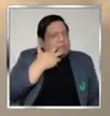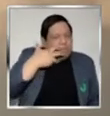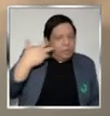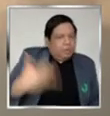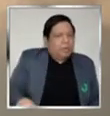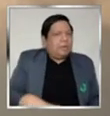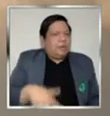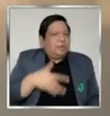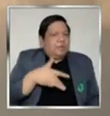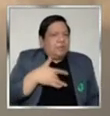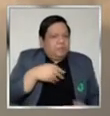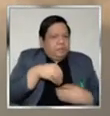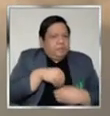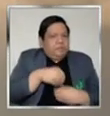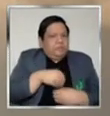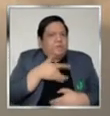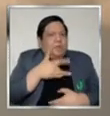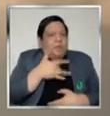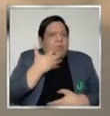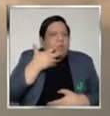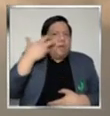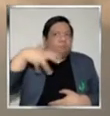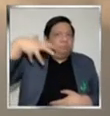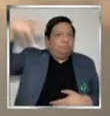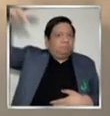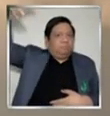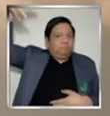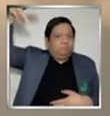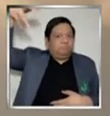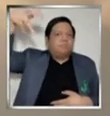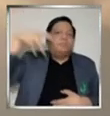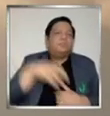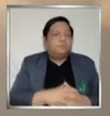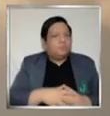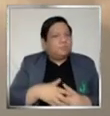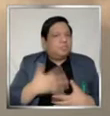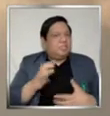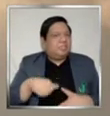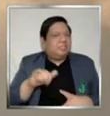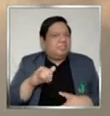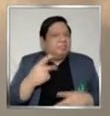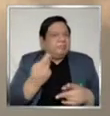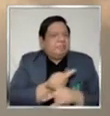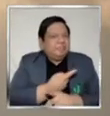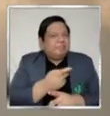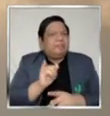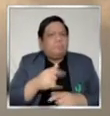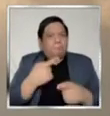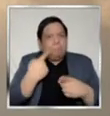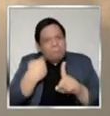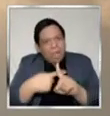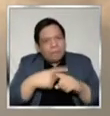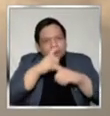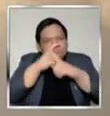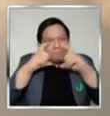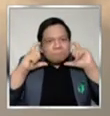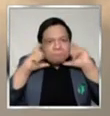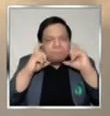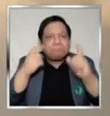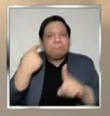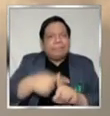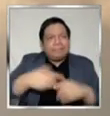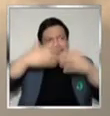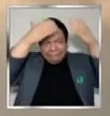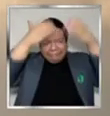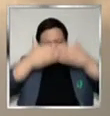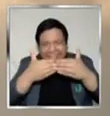na nakabilad sa matinding sikat ng araw. Nako, matindi nga yan. Tapos may mask pa, tapos mayroon pang face shield. Talagang doble-doble yan ang nga,